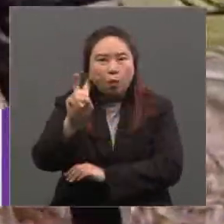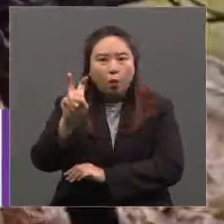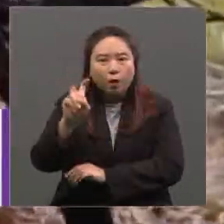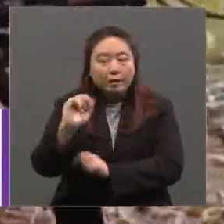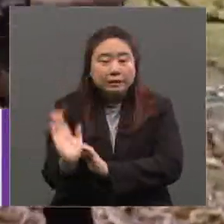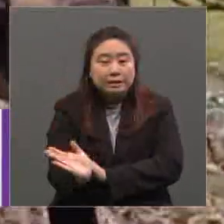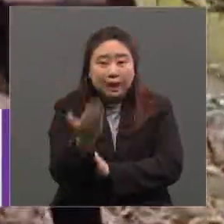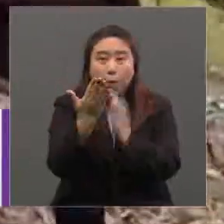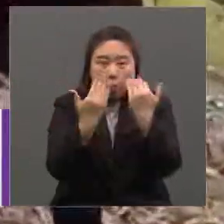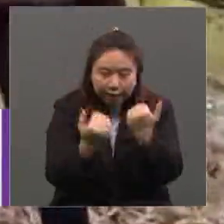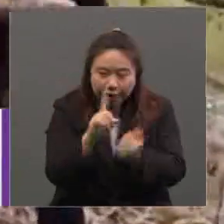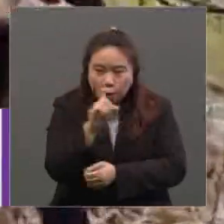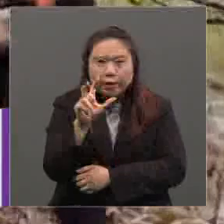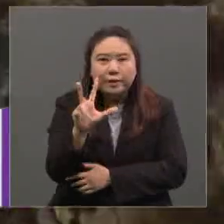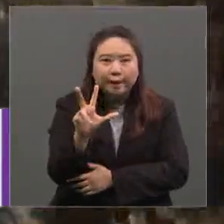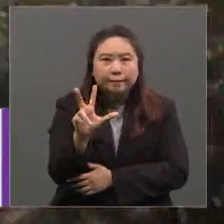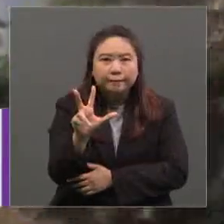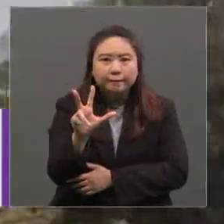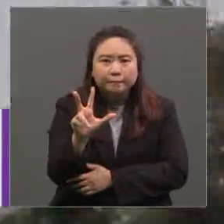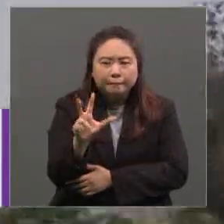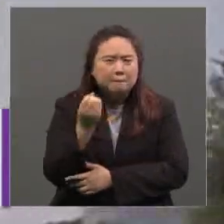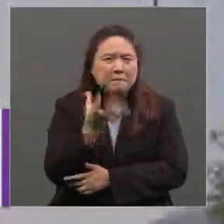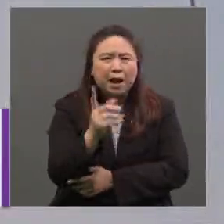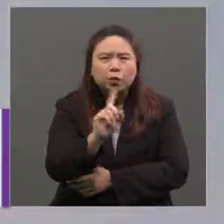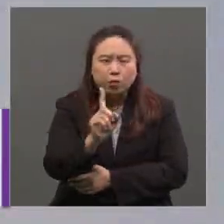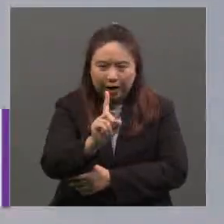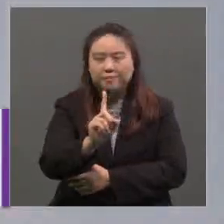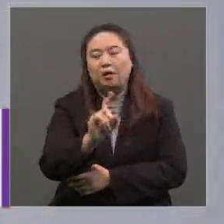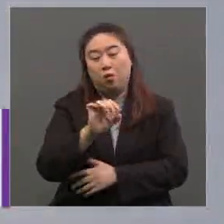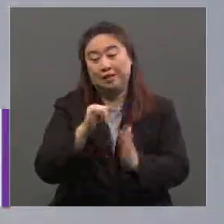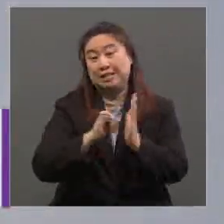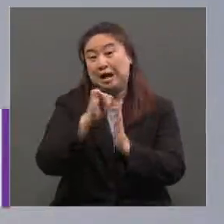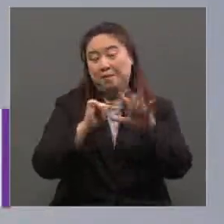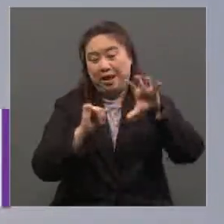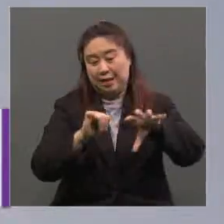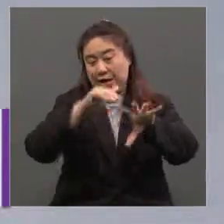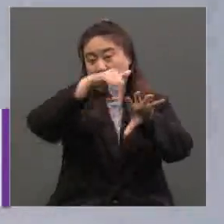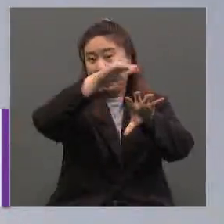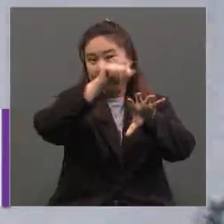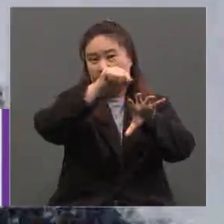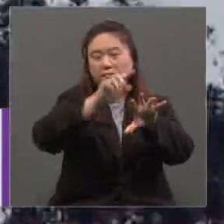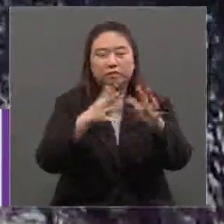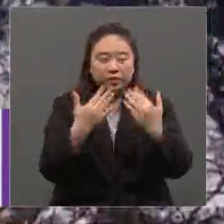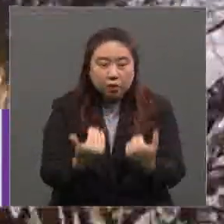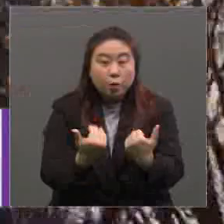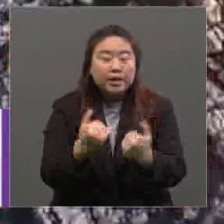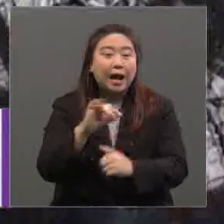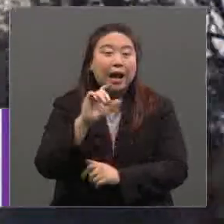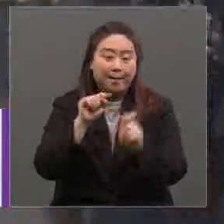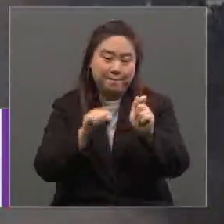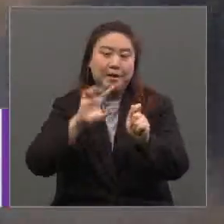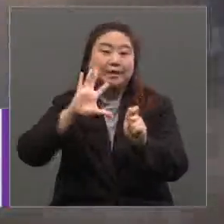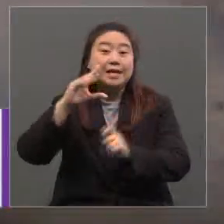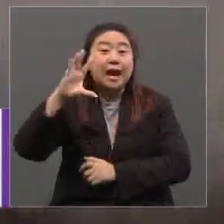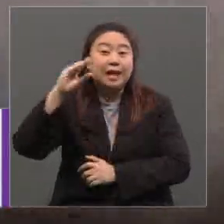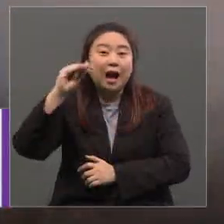เช้าวันนี้เจออีก 130ครับส่วนใหญ่เนี่ยจะอยู่พื้นที่ทางตอนเหนือของจังหวัดเชียงใหม่เช้าวันนี้ที่อำเภอเชียงดาวเนี่ยจุด